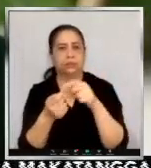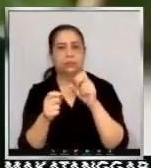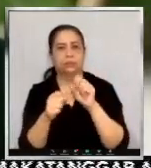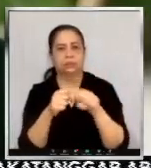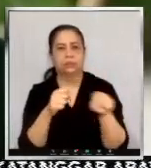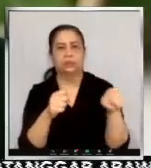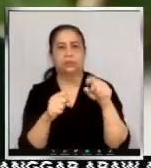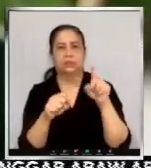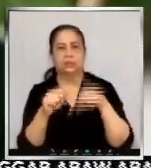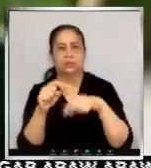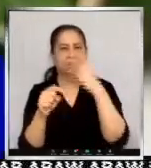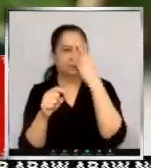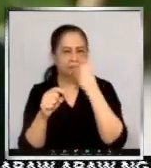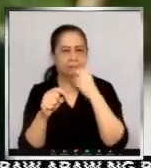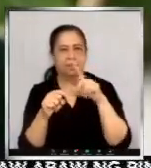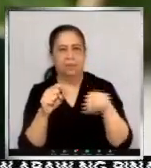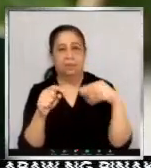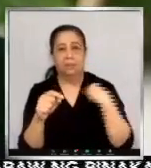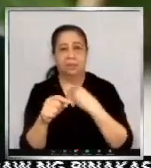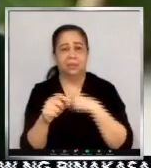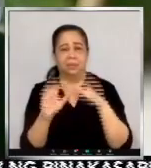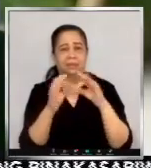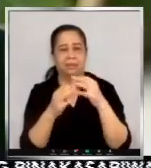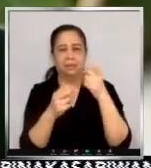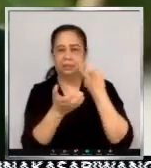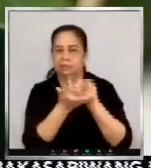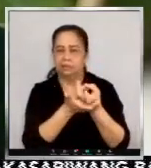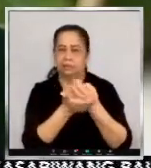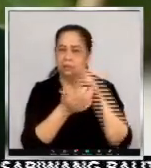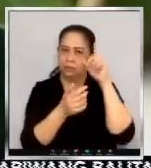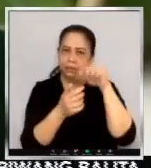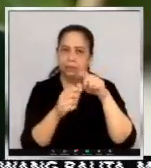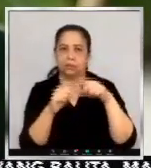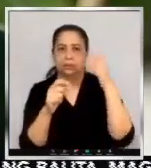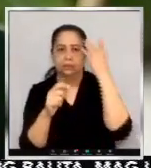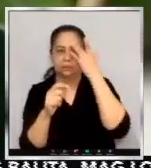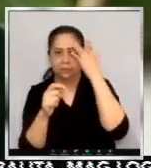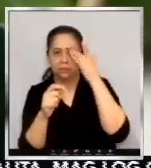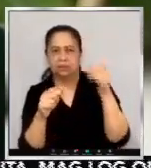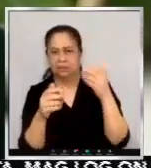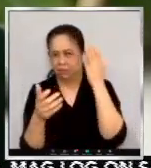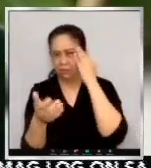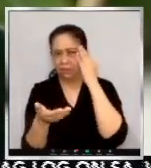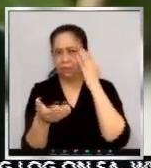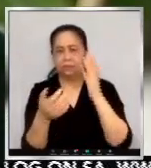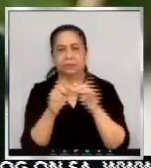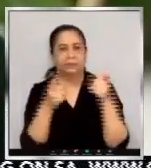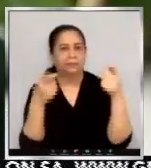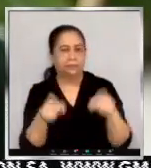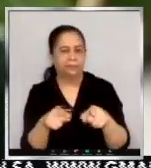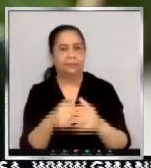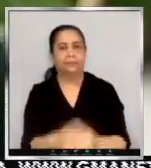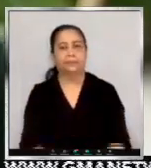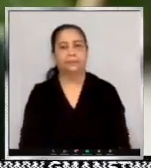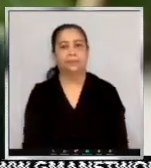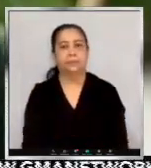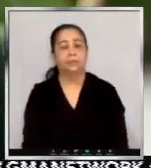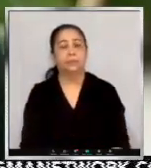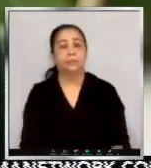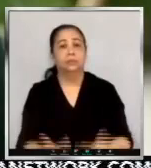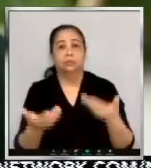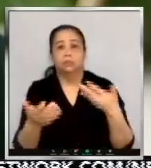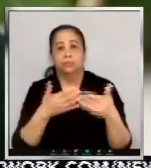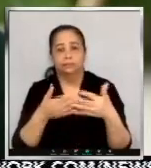ng family. Hindi po sila masyado nakakatulog kasi syempre, sa nangyari nga po. Pero ganun pa man po, kinausap po namin